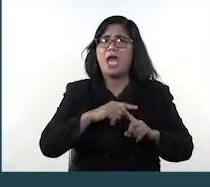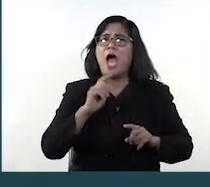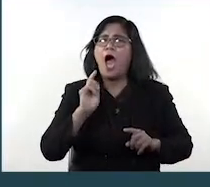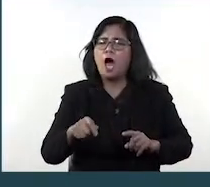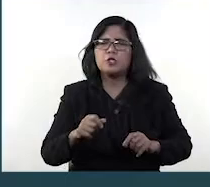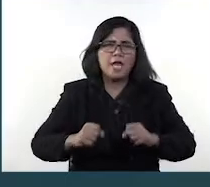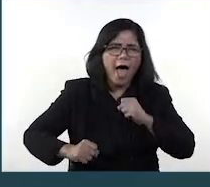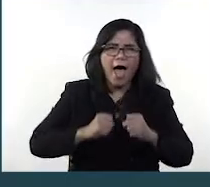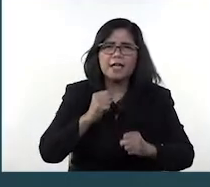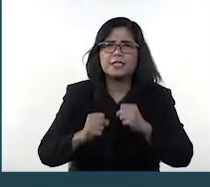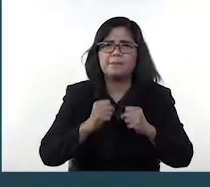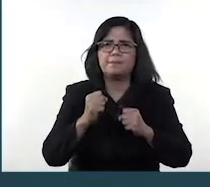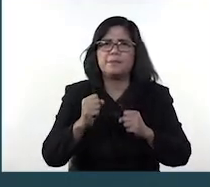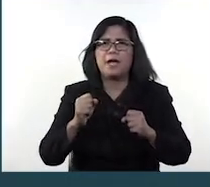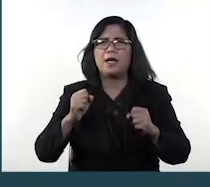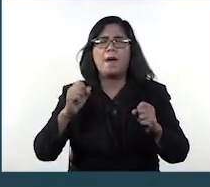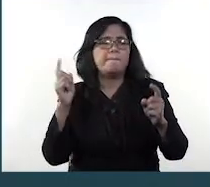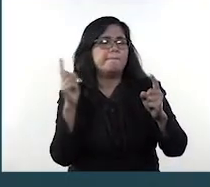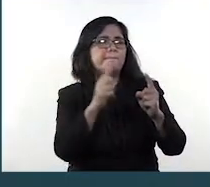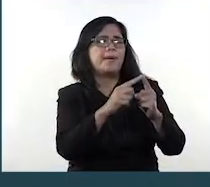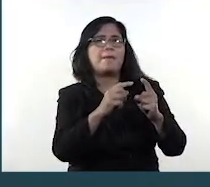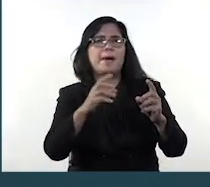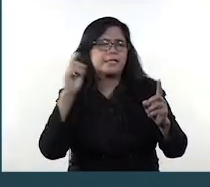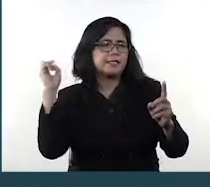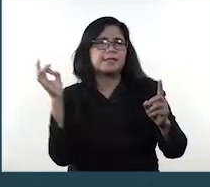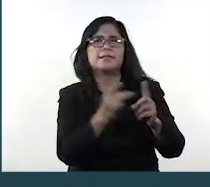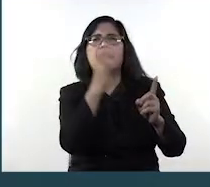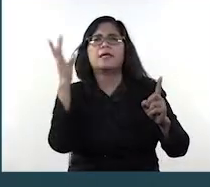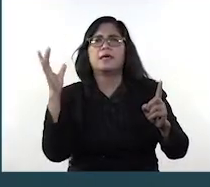ini dia akan bicara tentang Google Hai prajurit